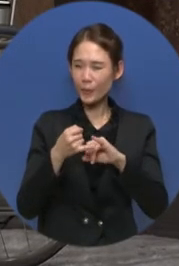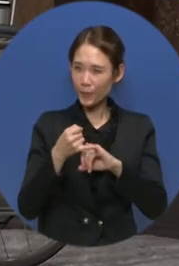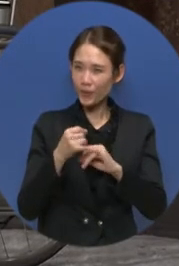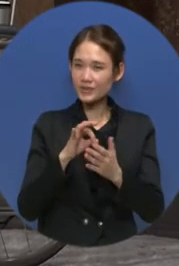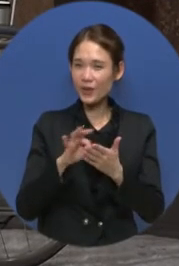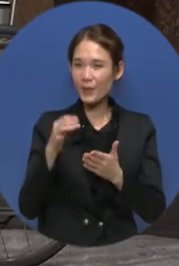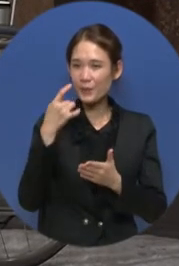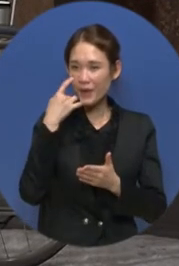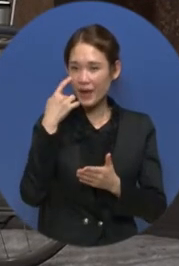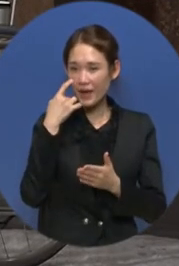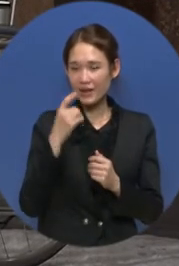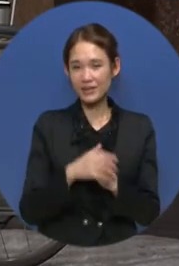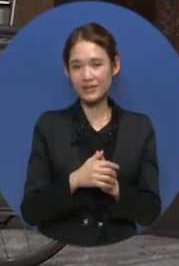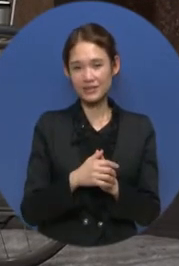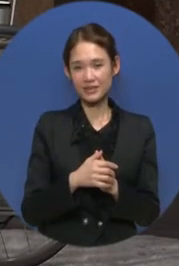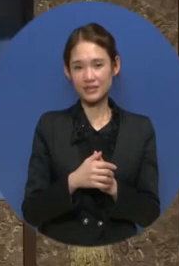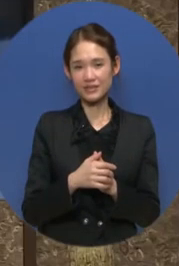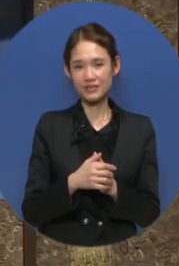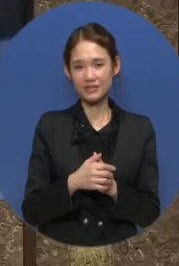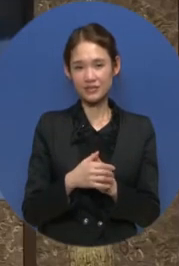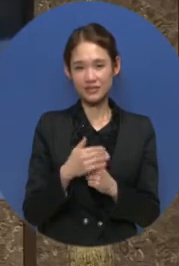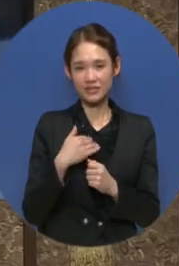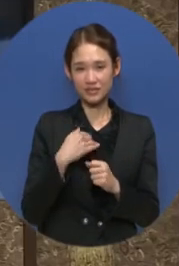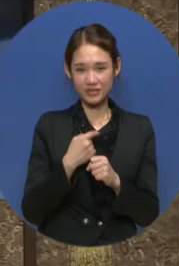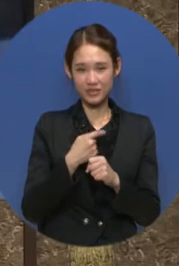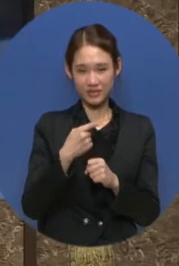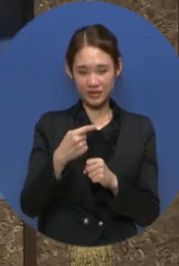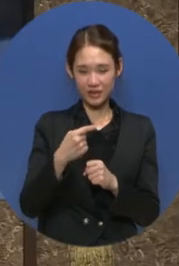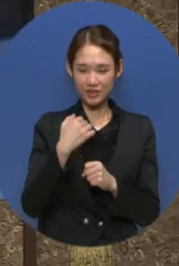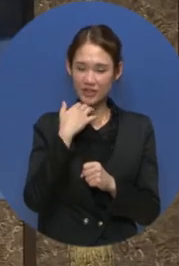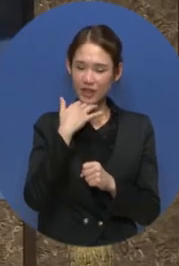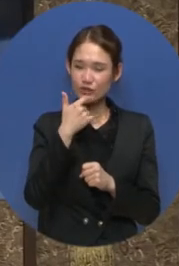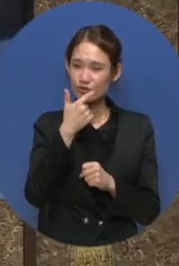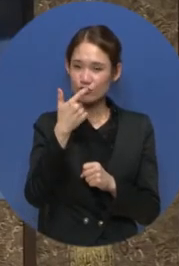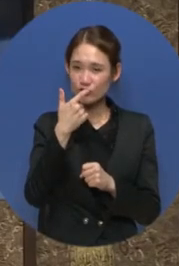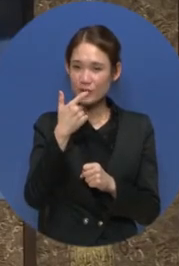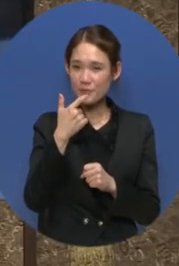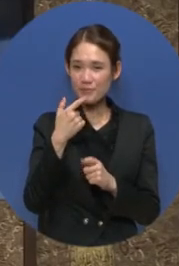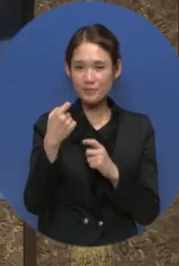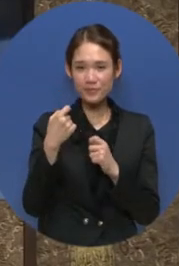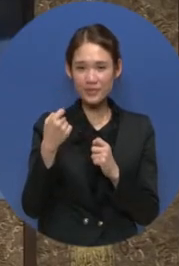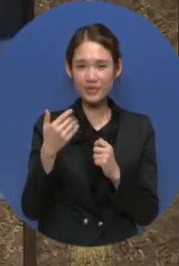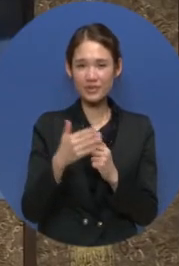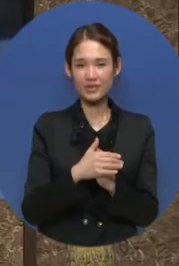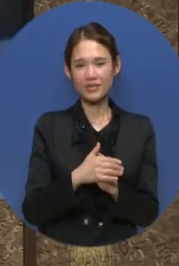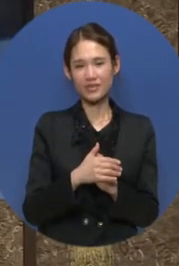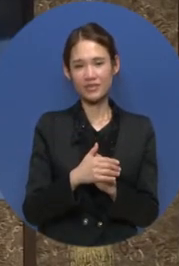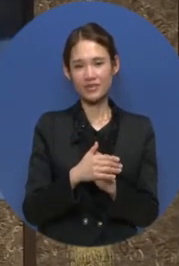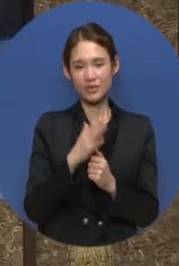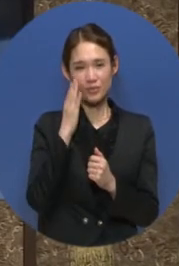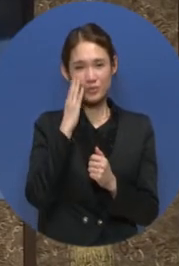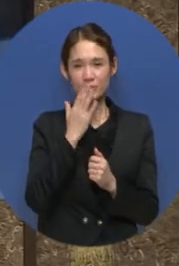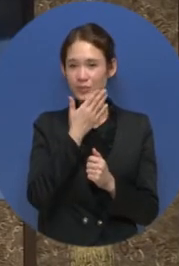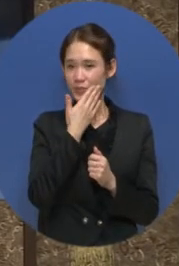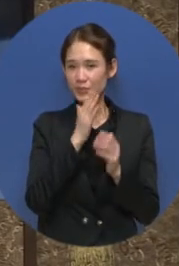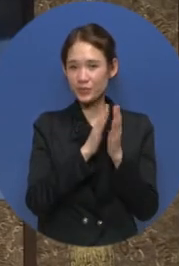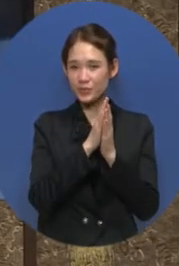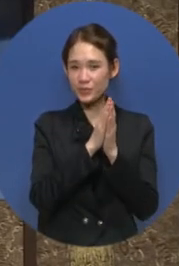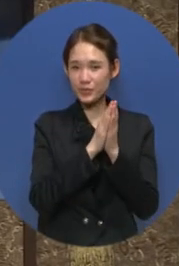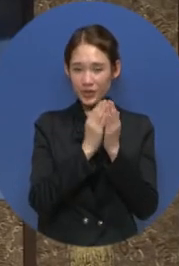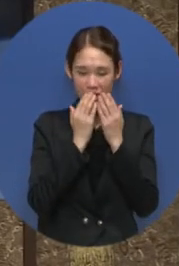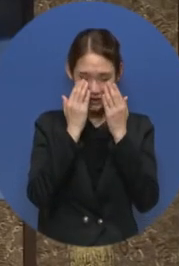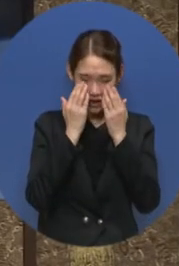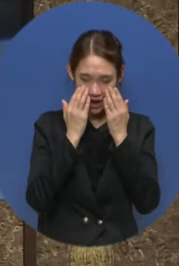네, 써보시면 네. 좋습니다. 제가 예. 저도 이제 거의 이제 60 다 됐잖아요. 내년 60인데요. 제 비누만